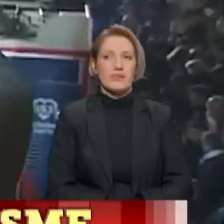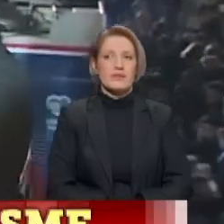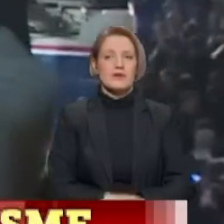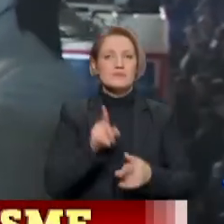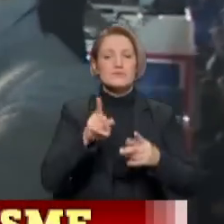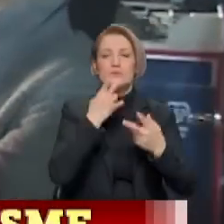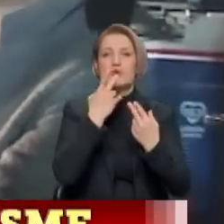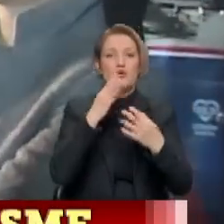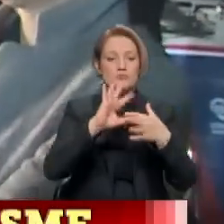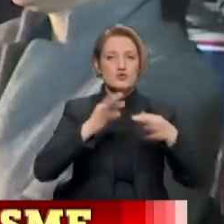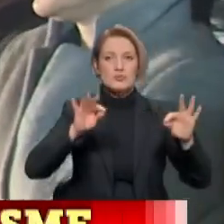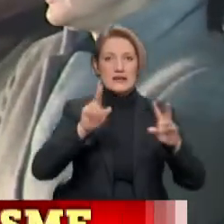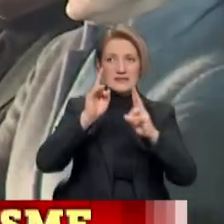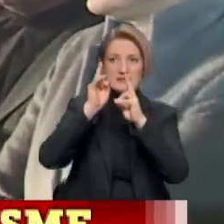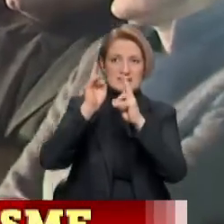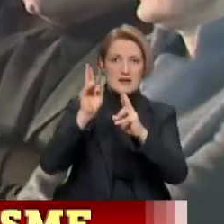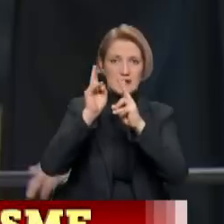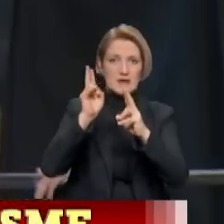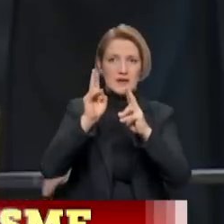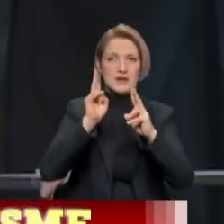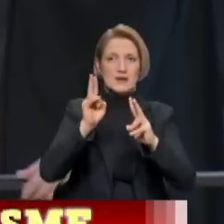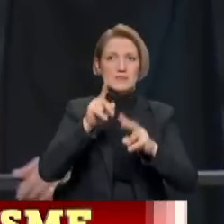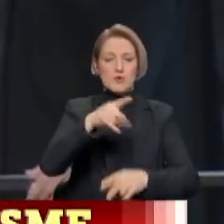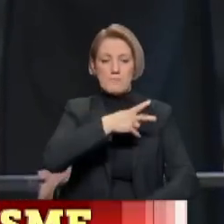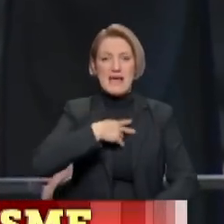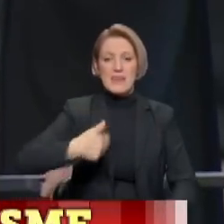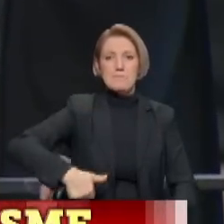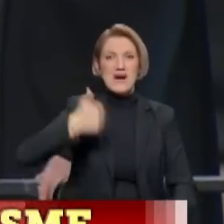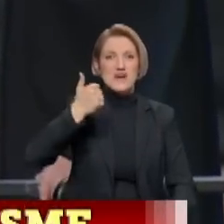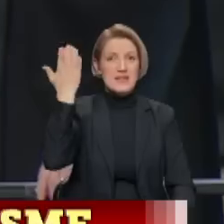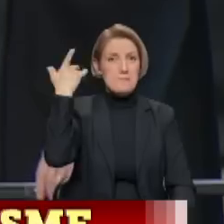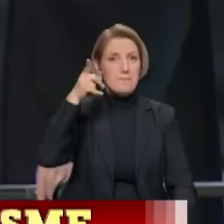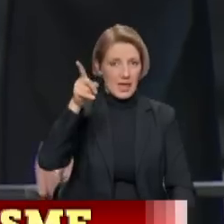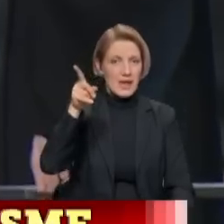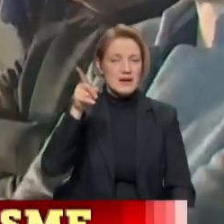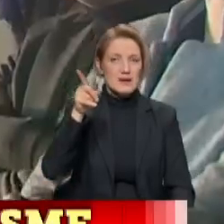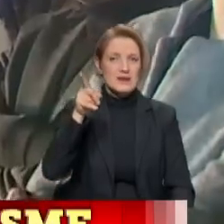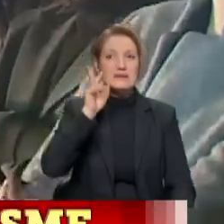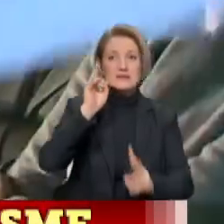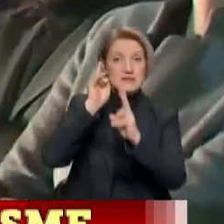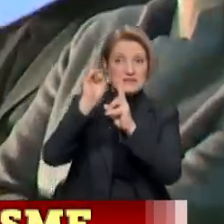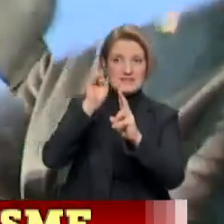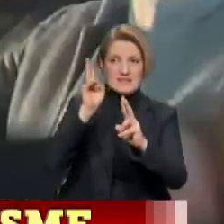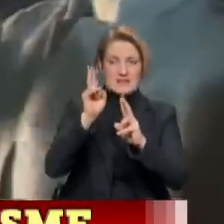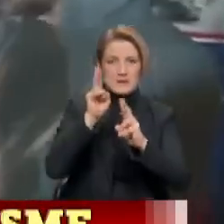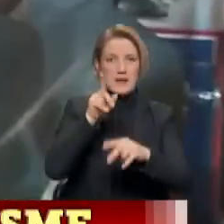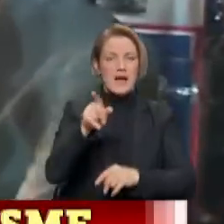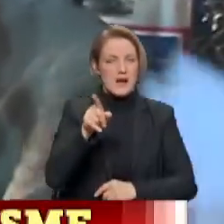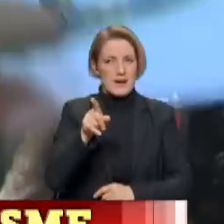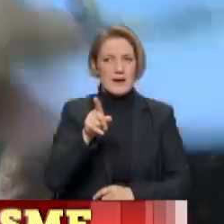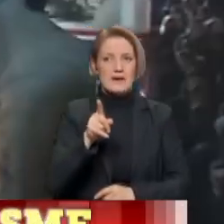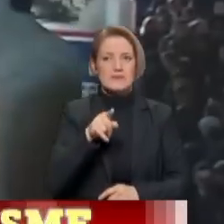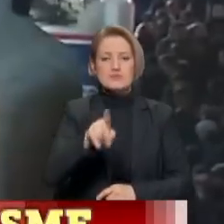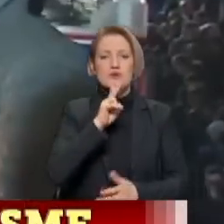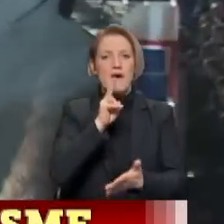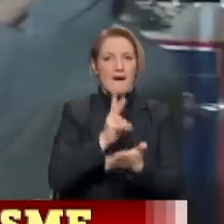Bu sözler bu belediyenin başkanıyken sizinle ilgili alınan,